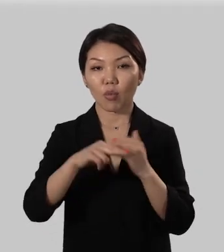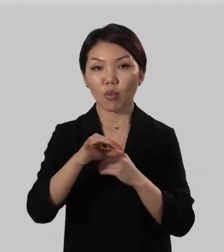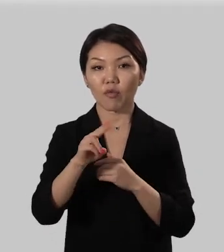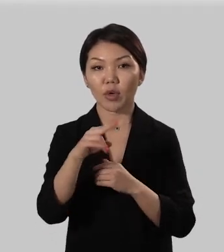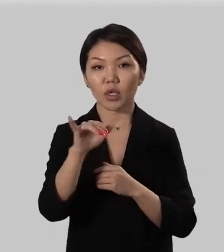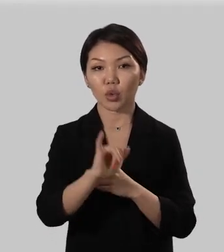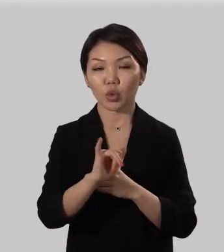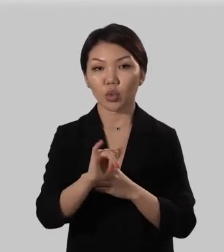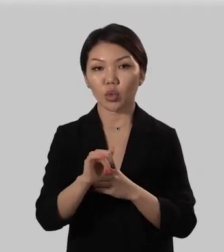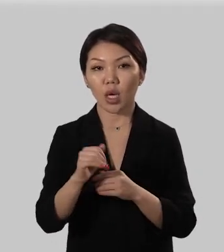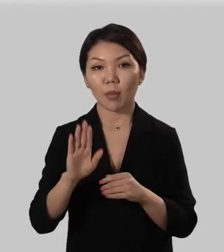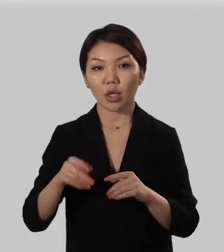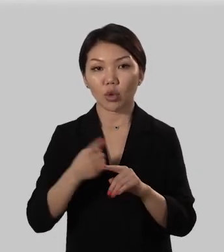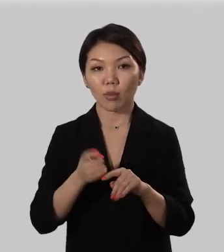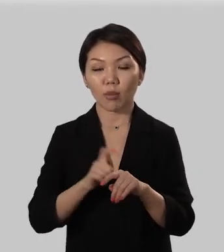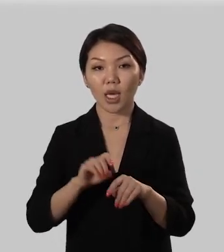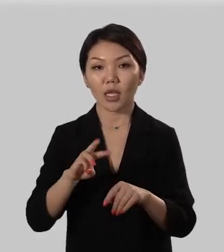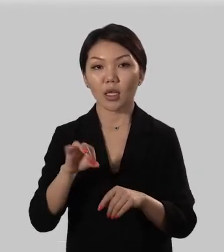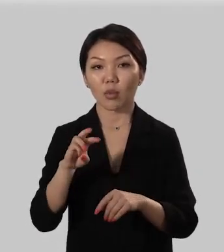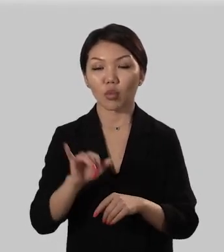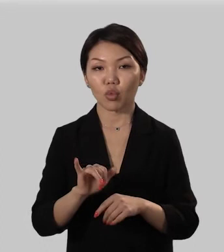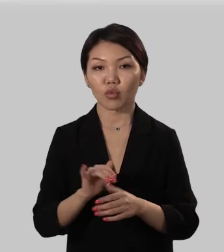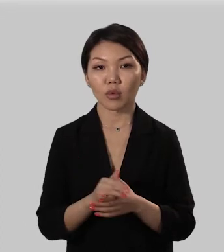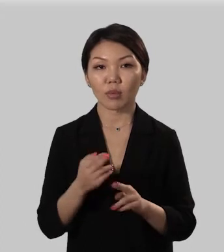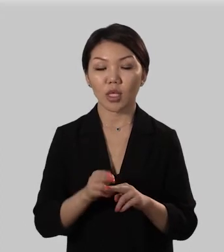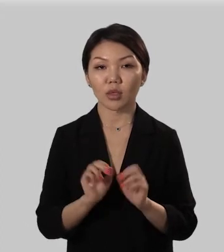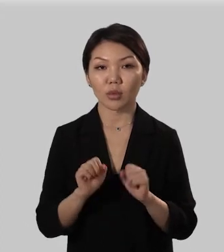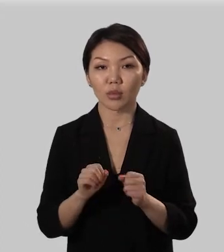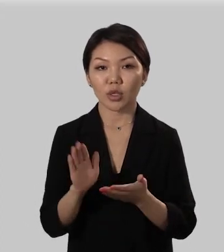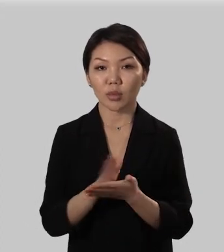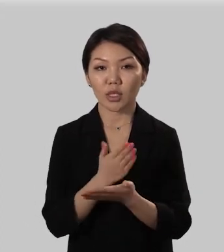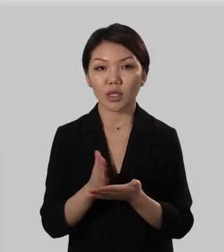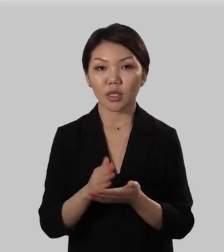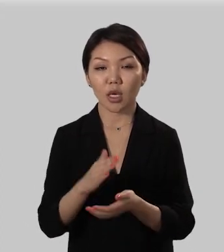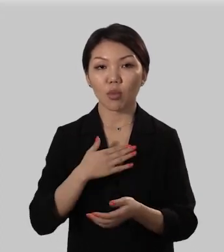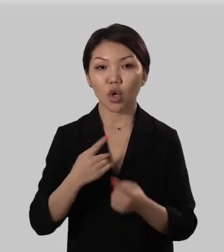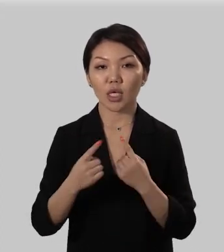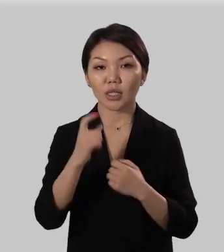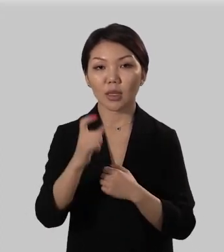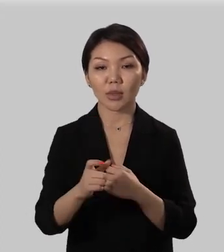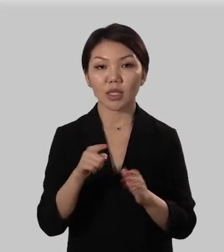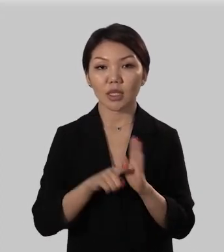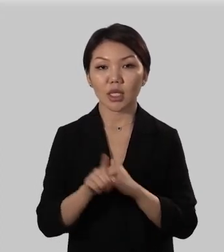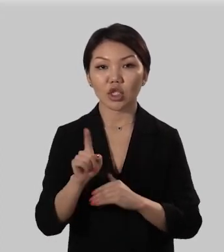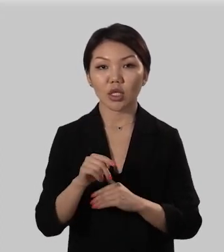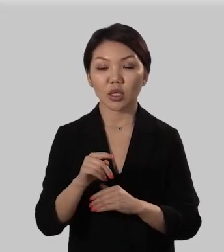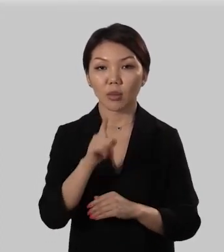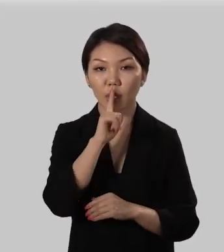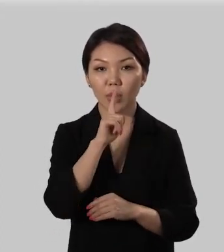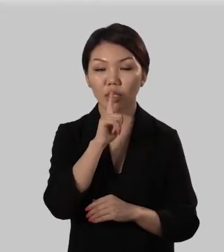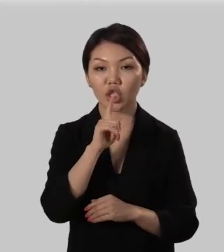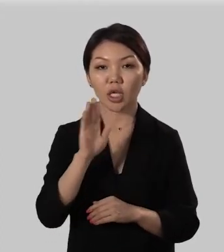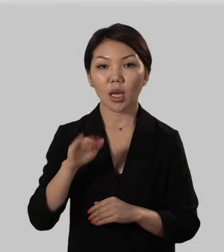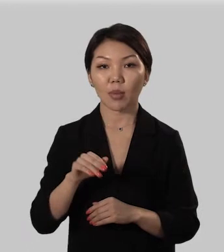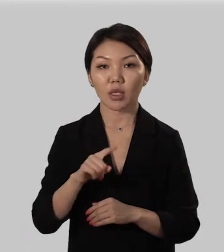мой собеседник сначала помолчал затем ответил на все вопросы сначала наречия